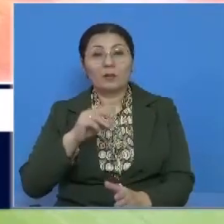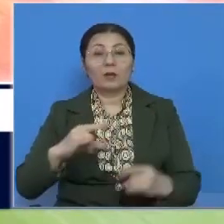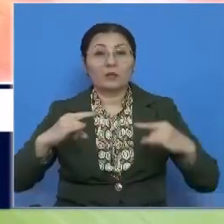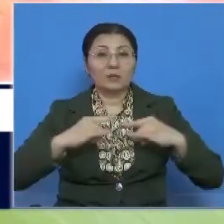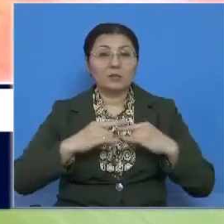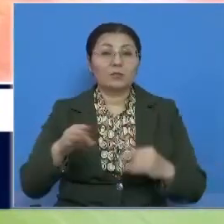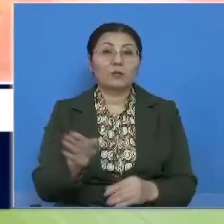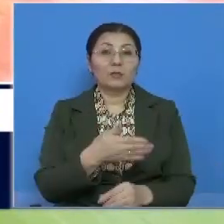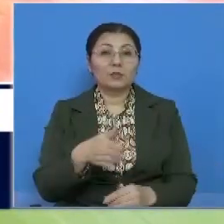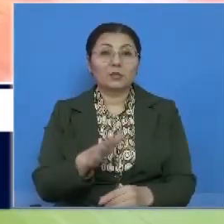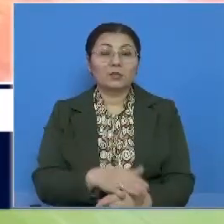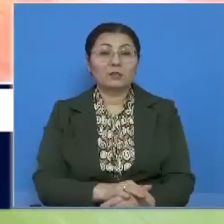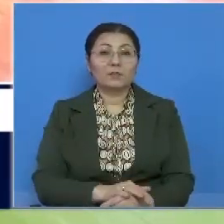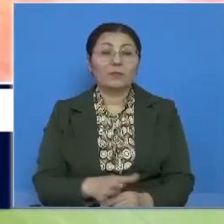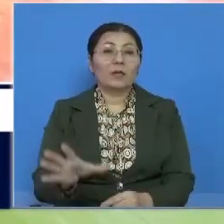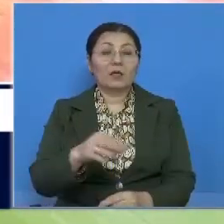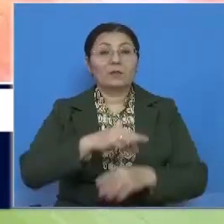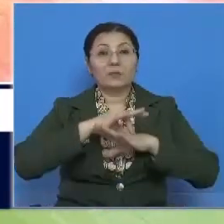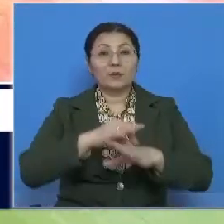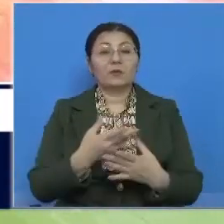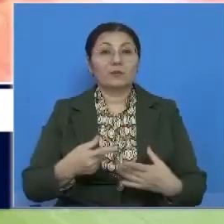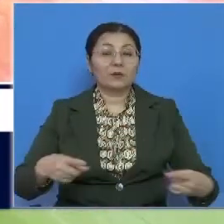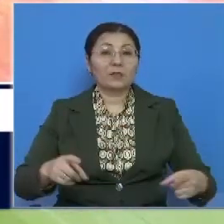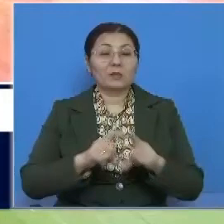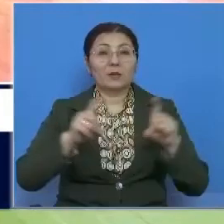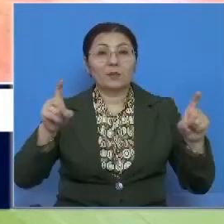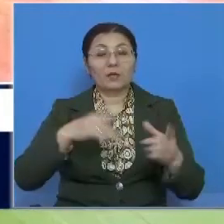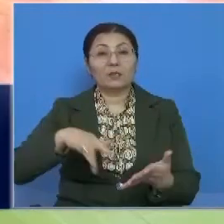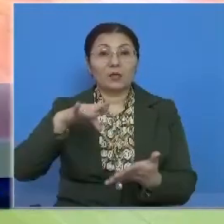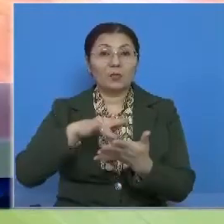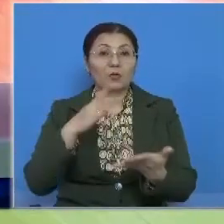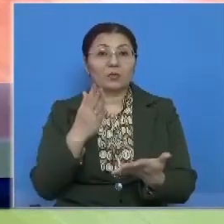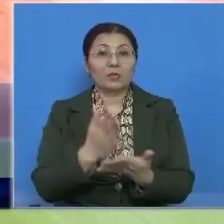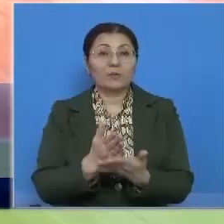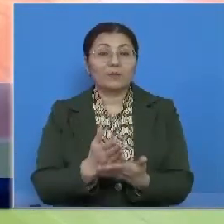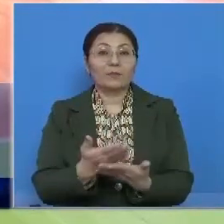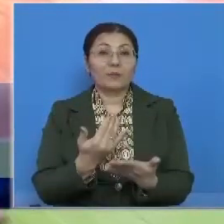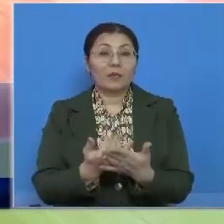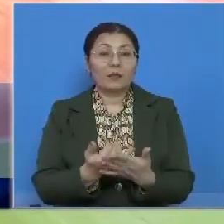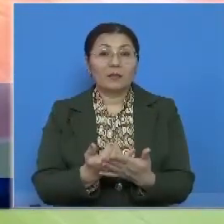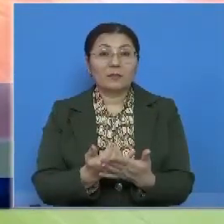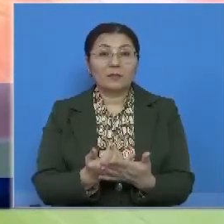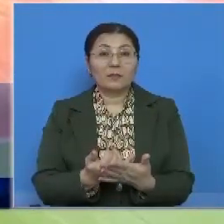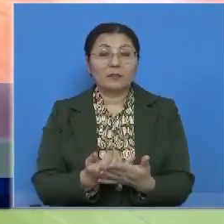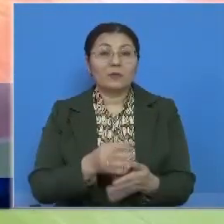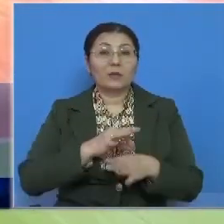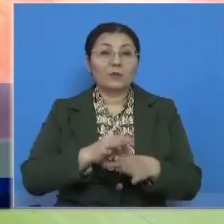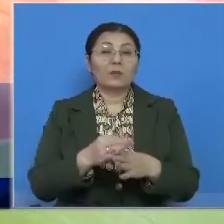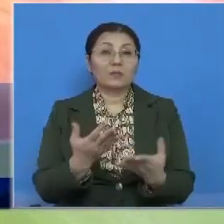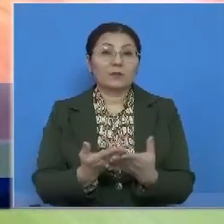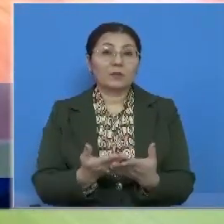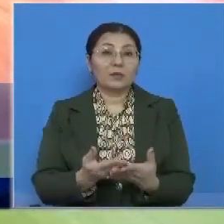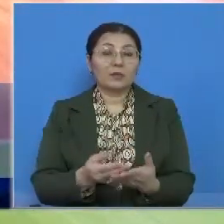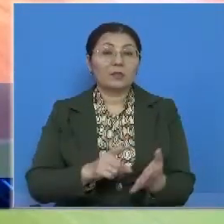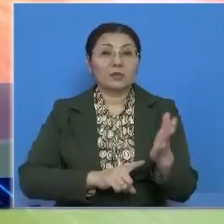теннис. Так, они все проводятся в разных объектах города. Уже вот организовано везде,